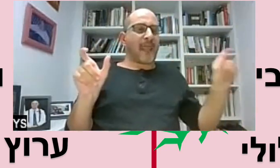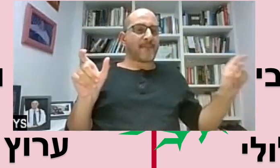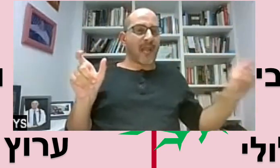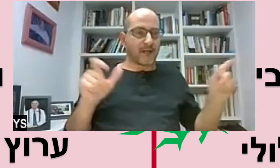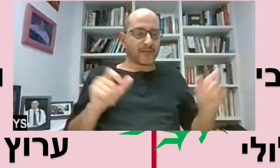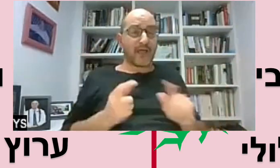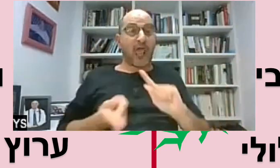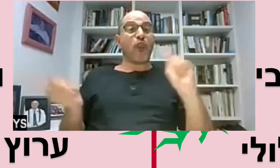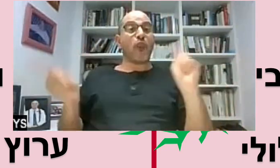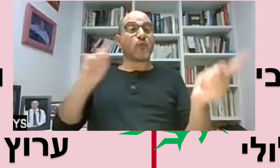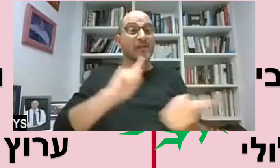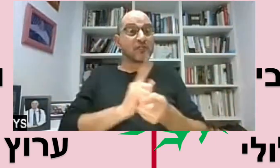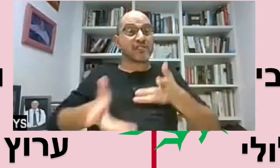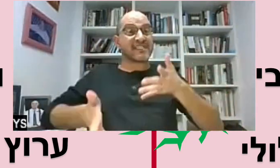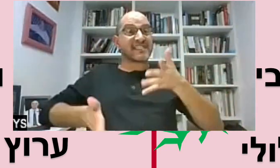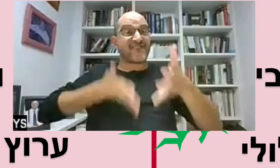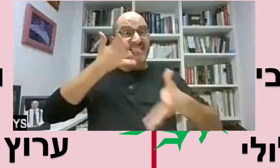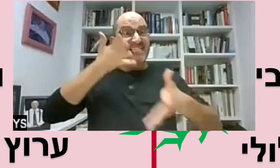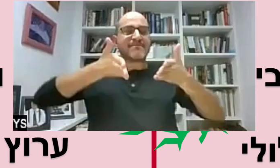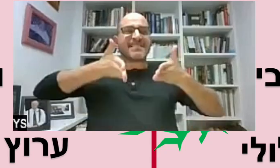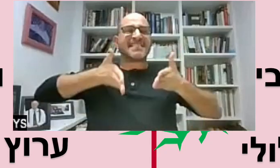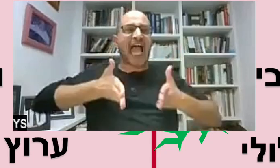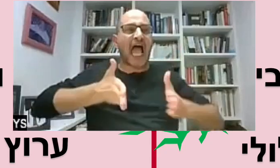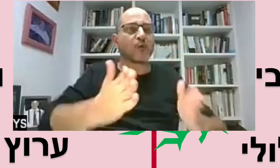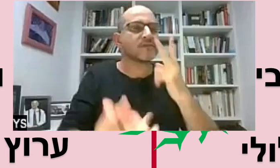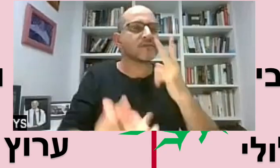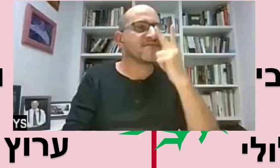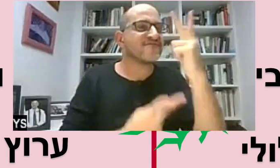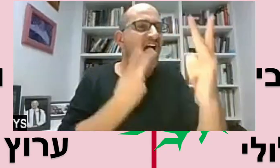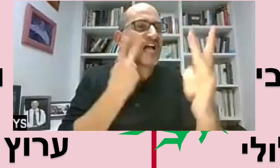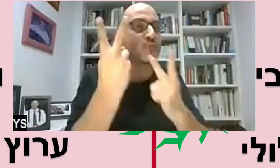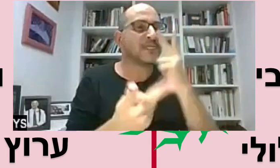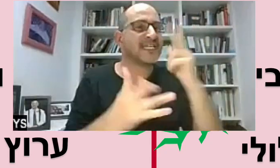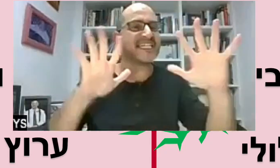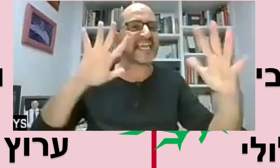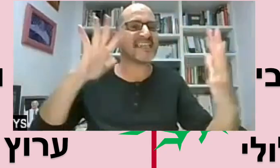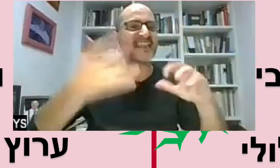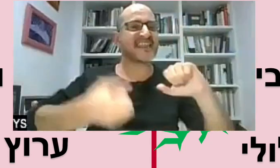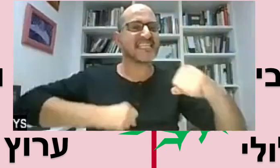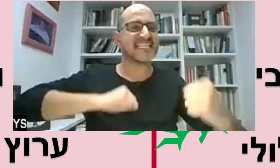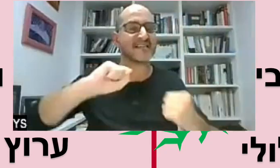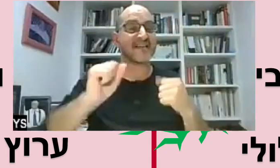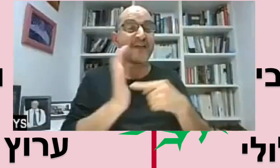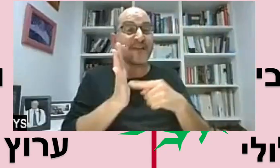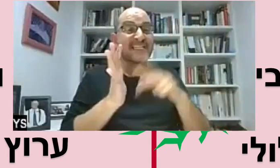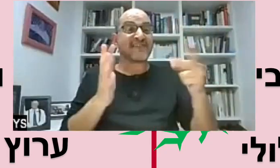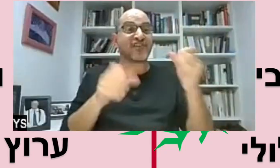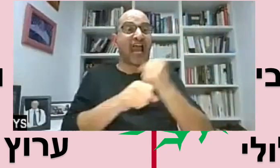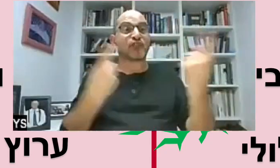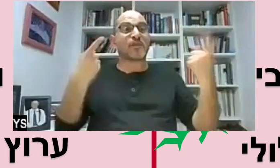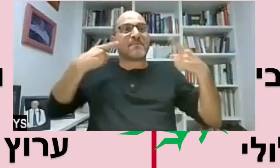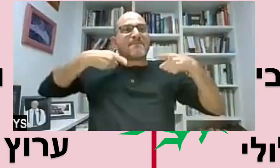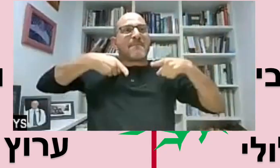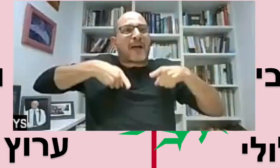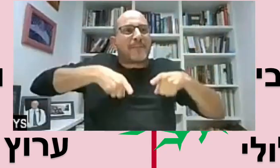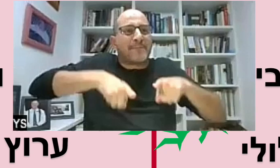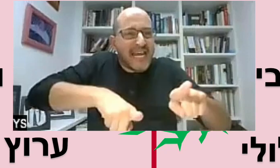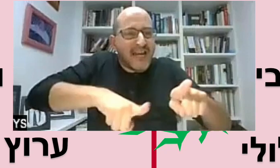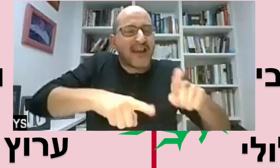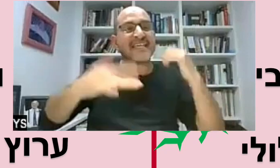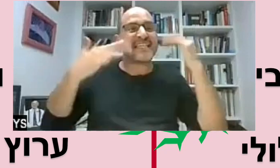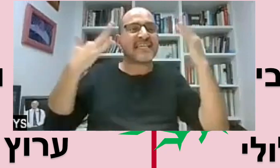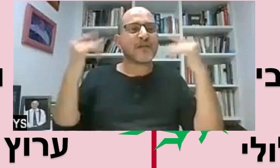מילה, מילה, מילה. לעומת זאת, שפת הסימנים היא בערוץ הוויזואלי, ובעצם אפשר